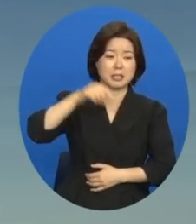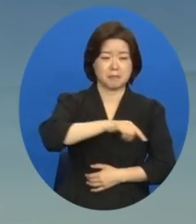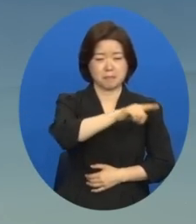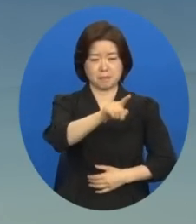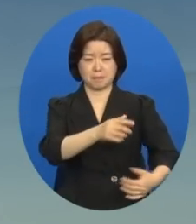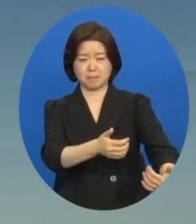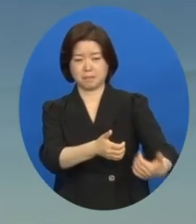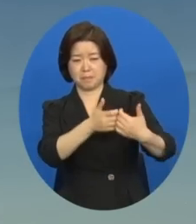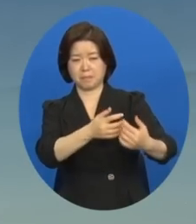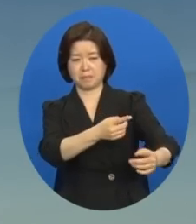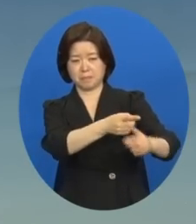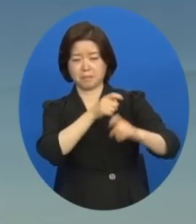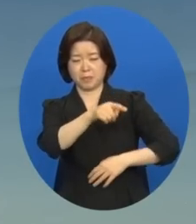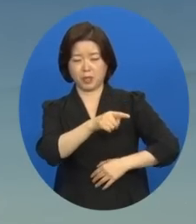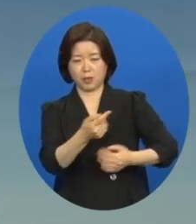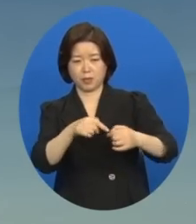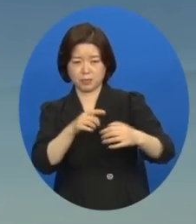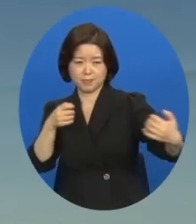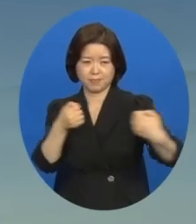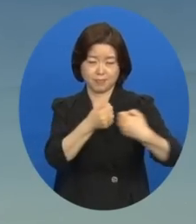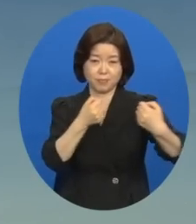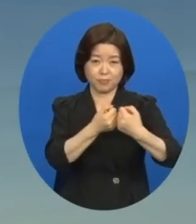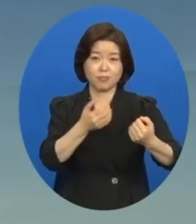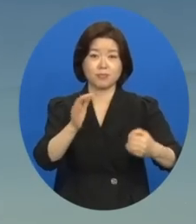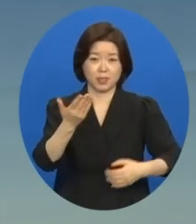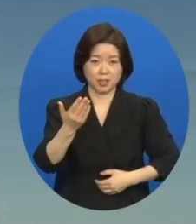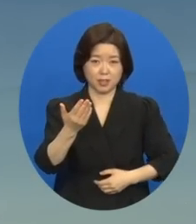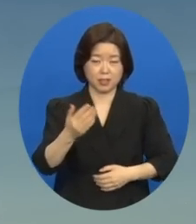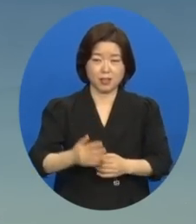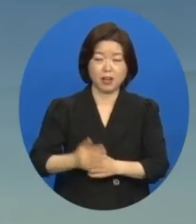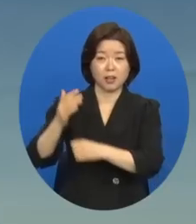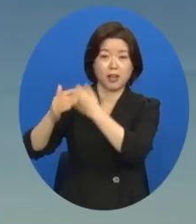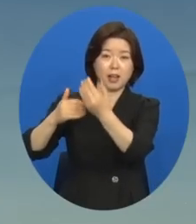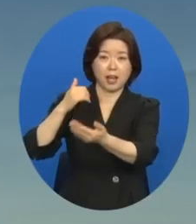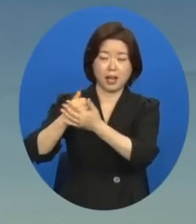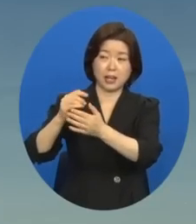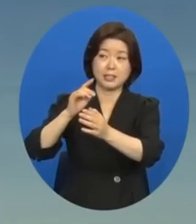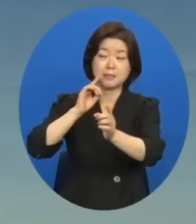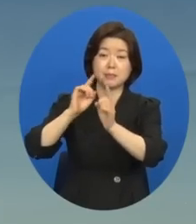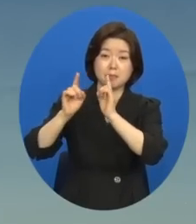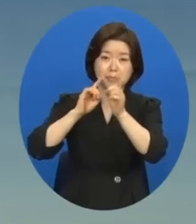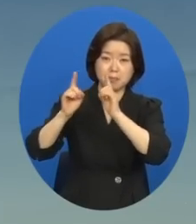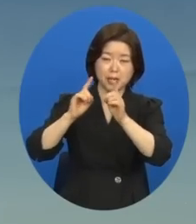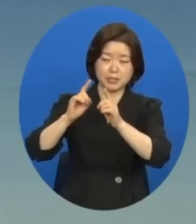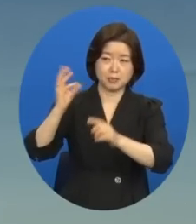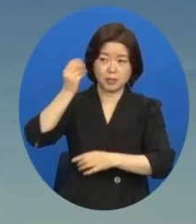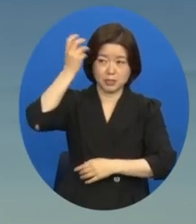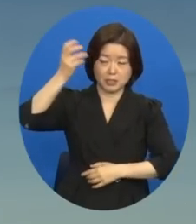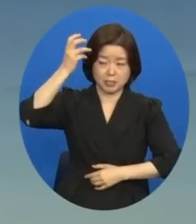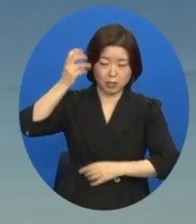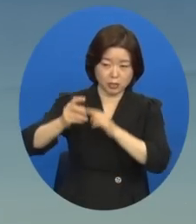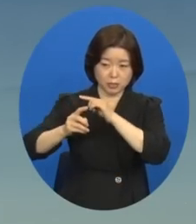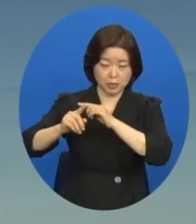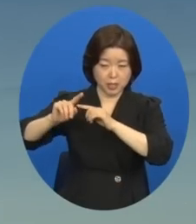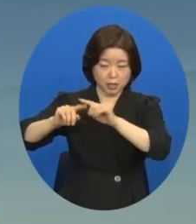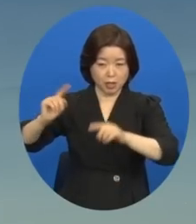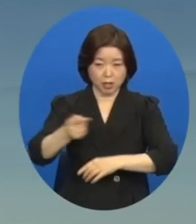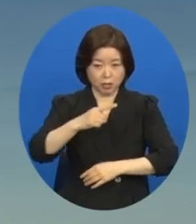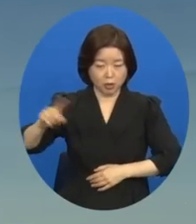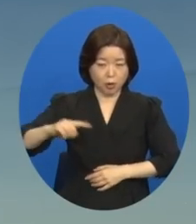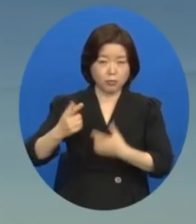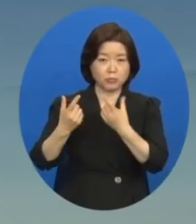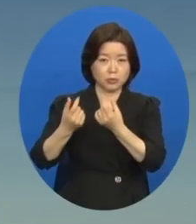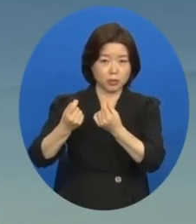함께 대적하는 싸움이기 때문에 하나님께서 말씀을 성령의 검으로 우리에게 주신